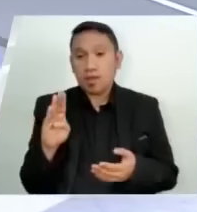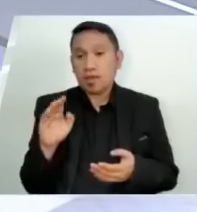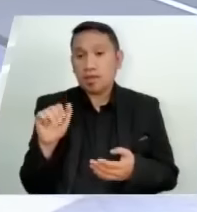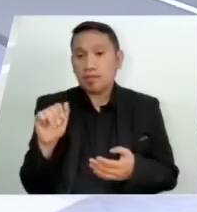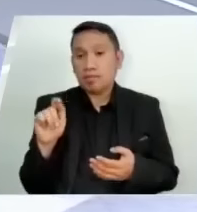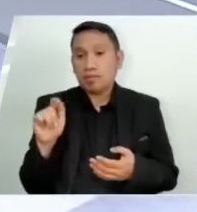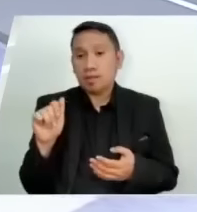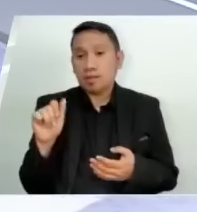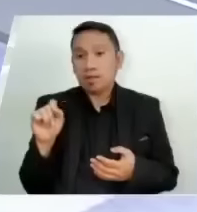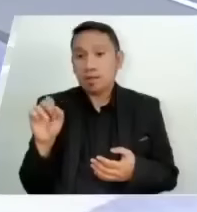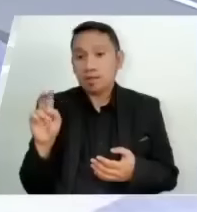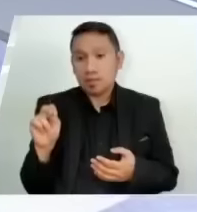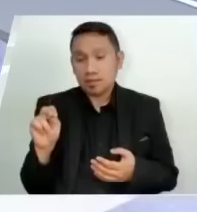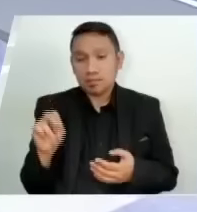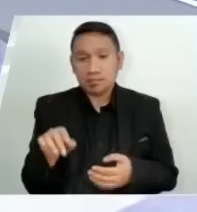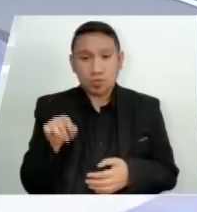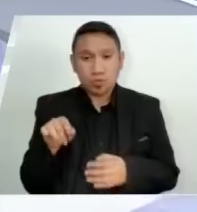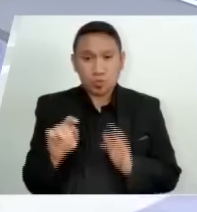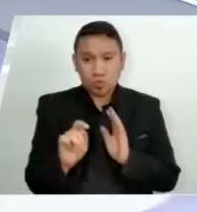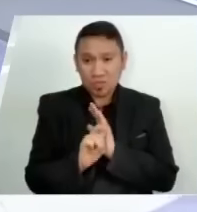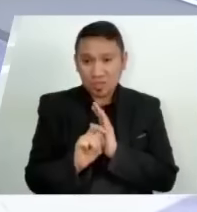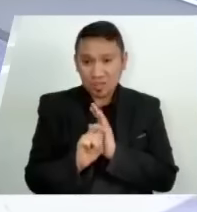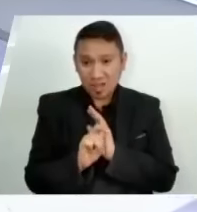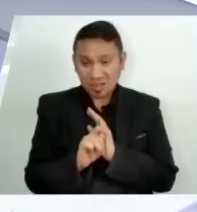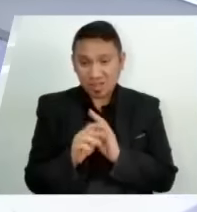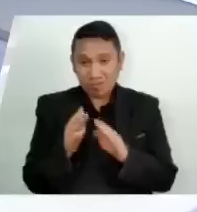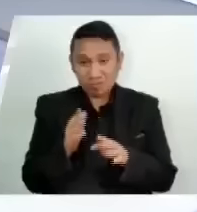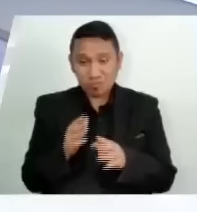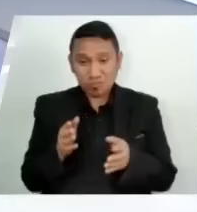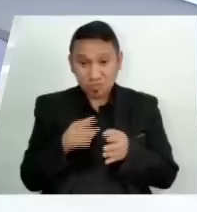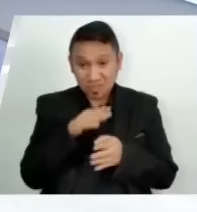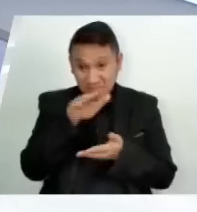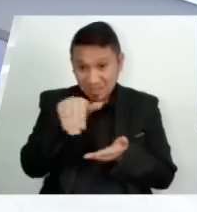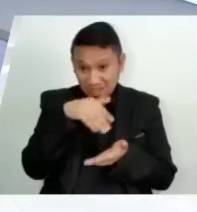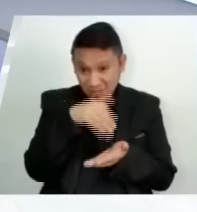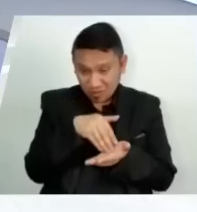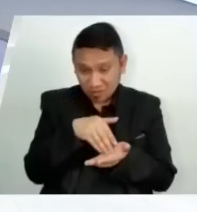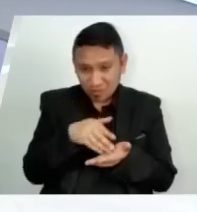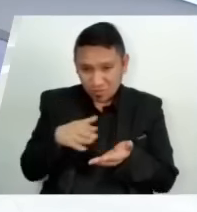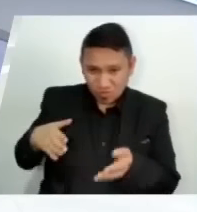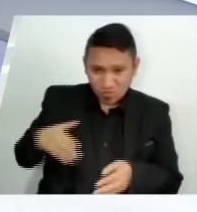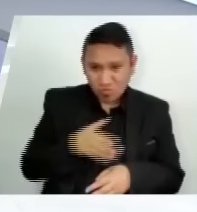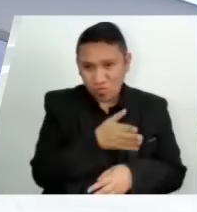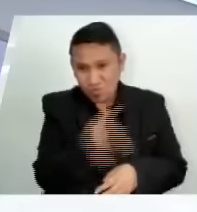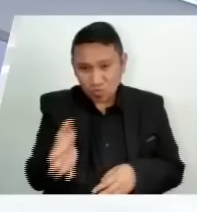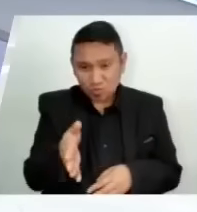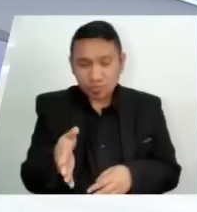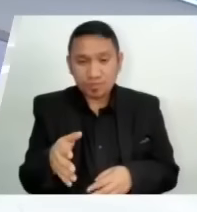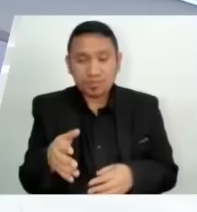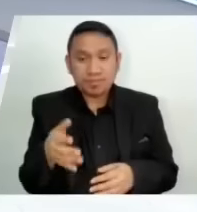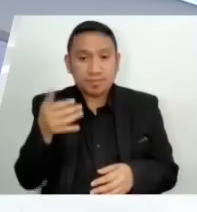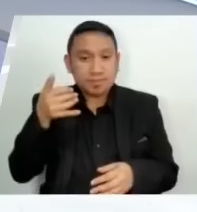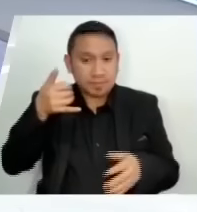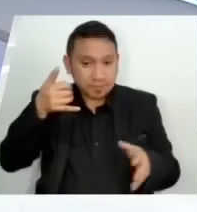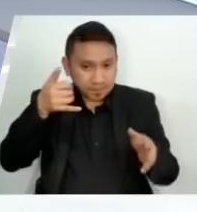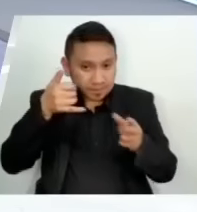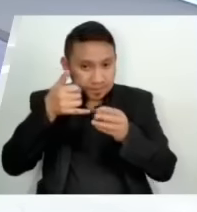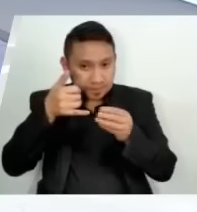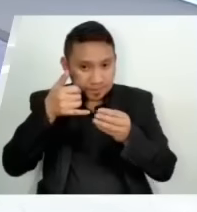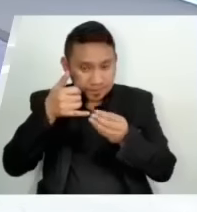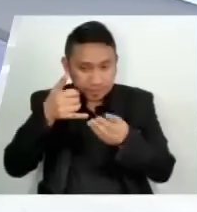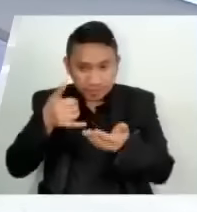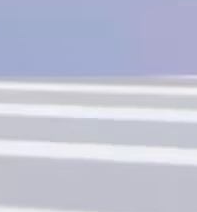puso. Ang truck sumampa sa Center Island saka inararo ang ilang sasakyan. Ang nahuli cam na insidente sa pagsaksi ni